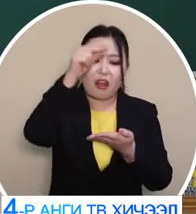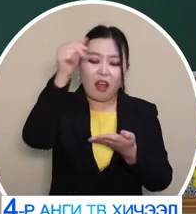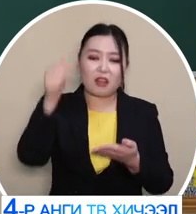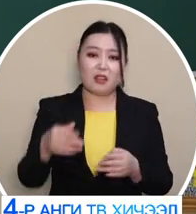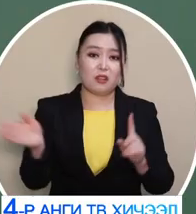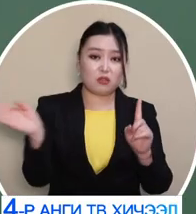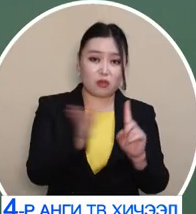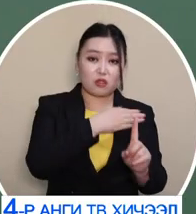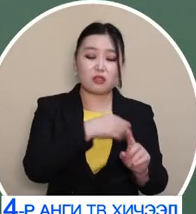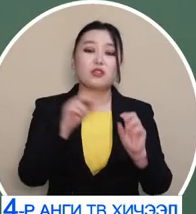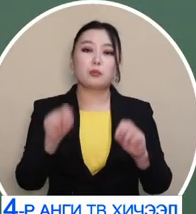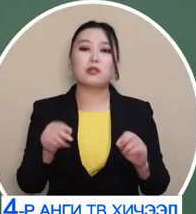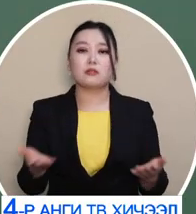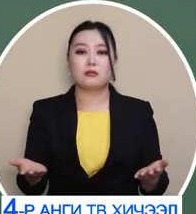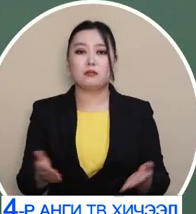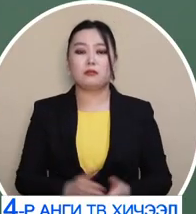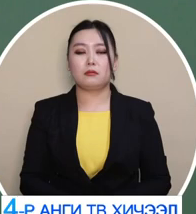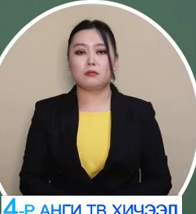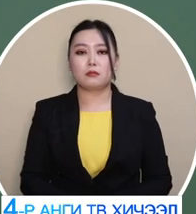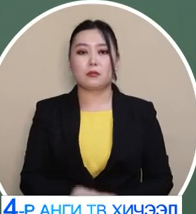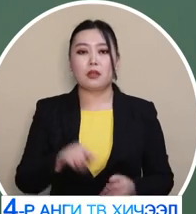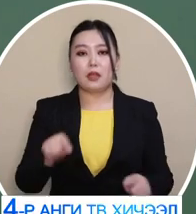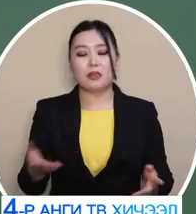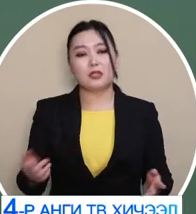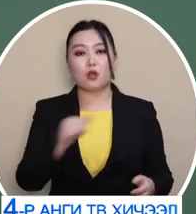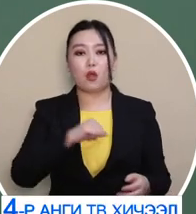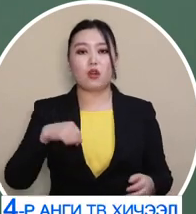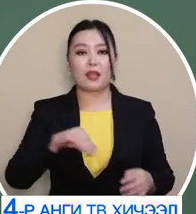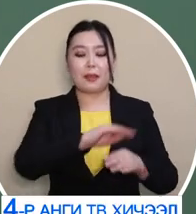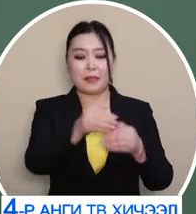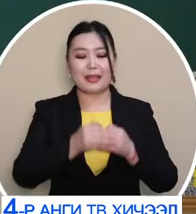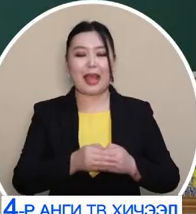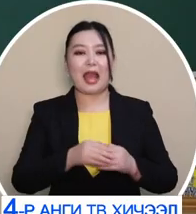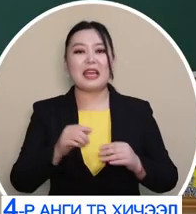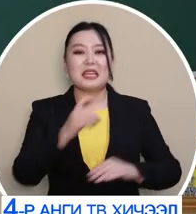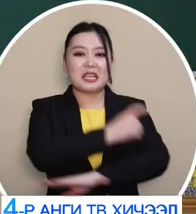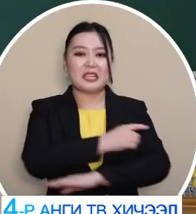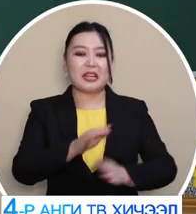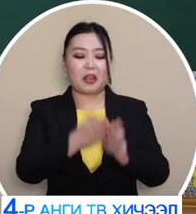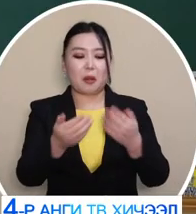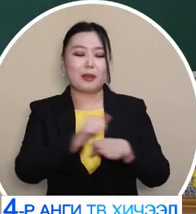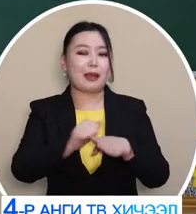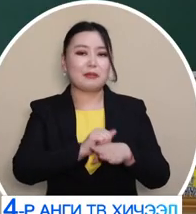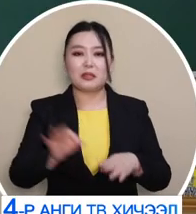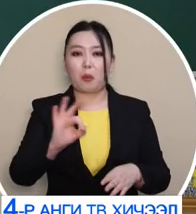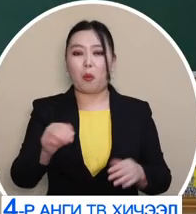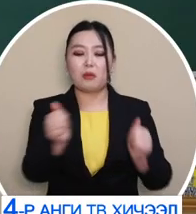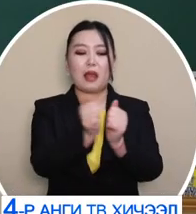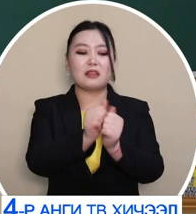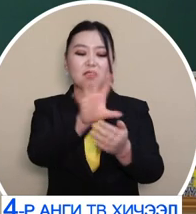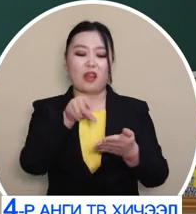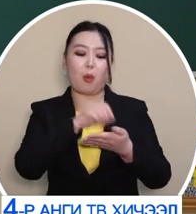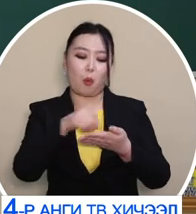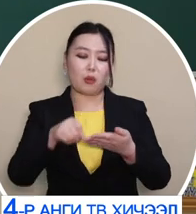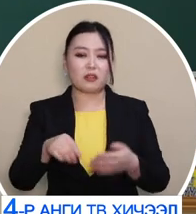дэлснээс болсон. За, энэ хэсэгт өөрөө би дан хичээл намаа давтдаггүй, зам нь найзаасаа хуулдаг, бусдын